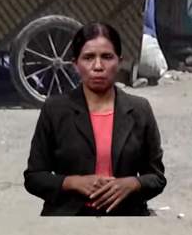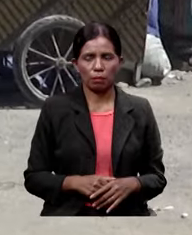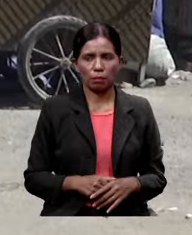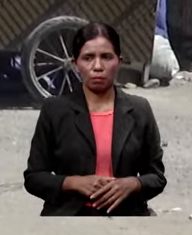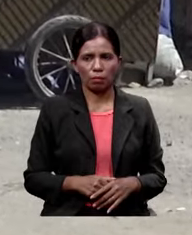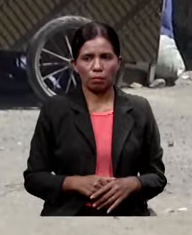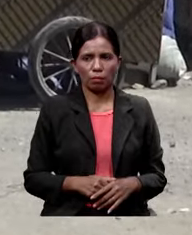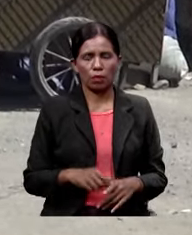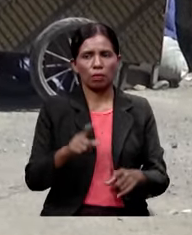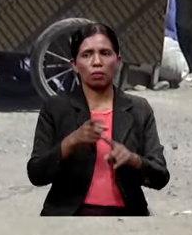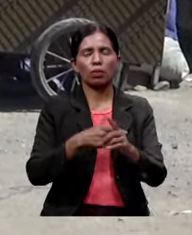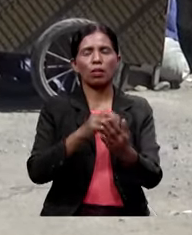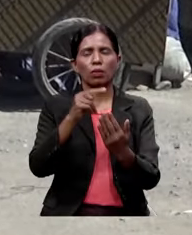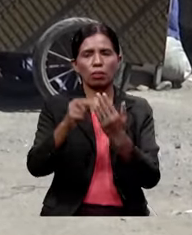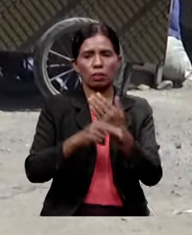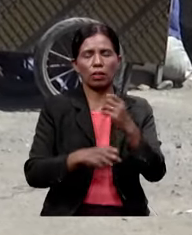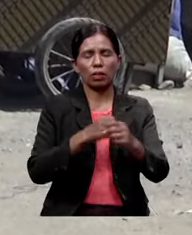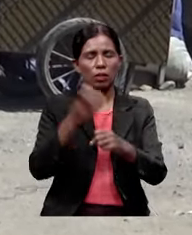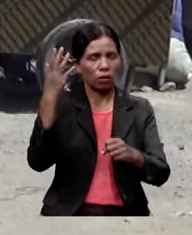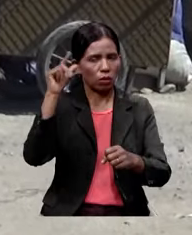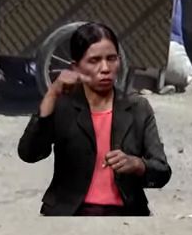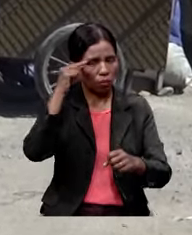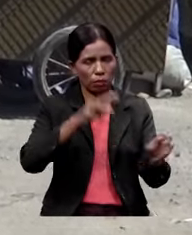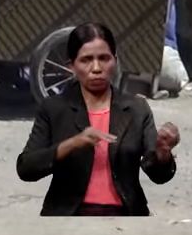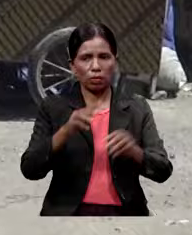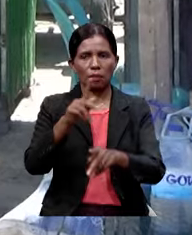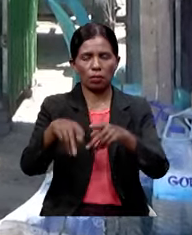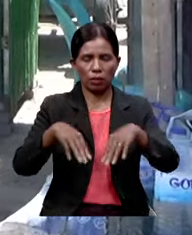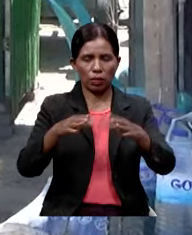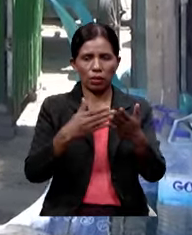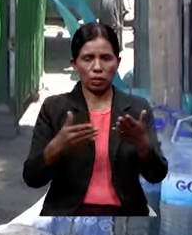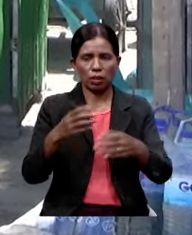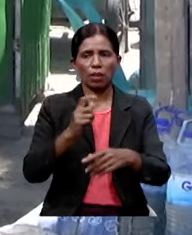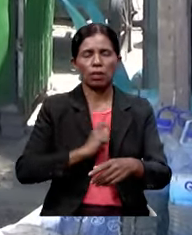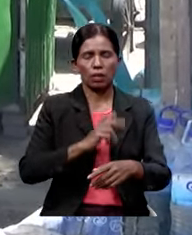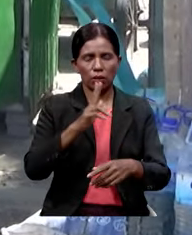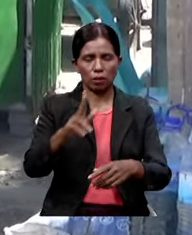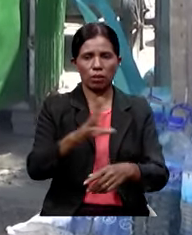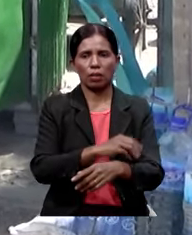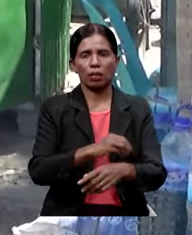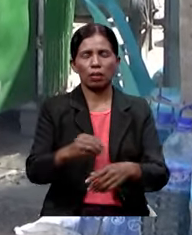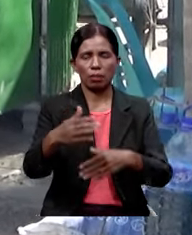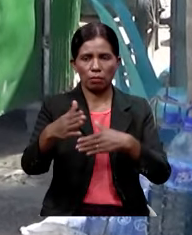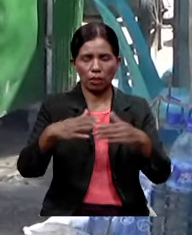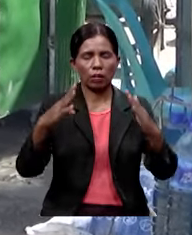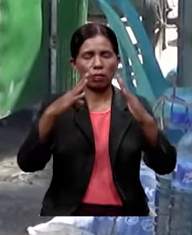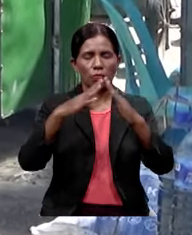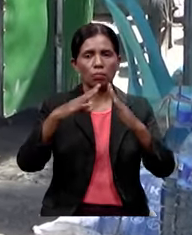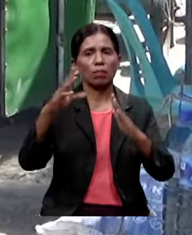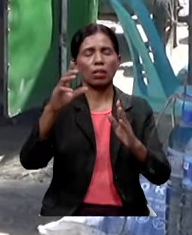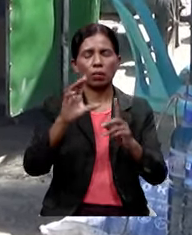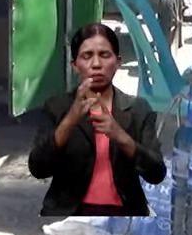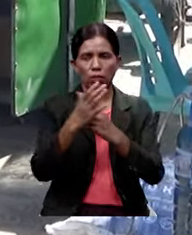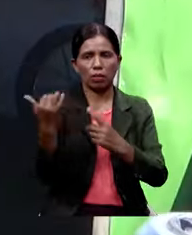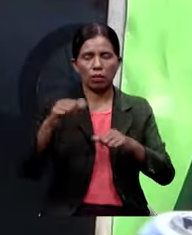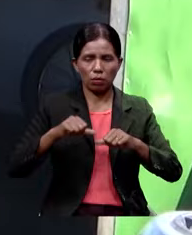Ia fulan November tinang kotok Governo mudaona negosiante Sira nebe fansa san iha Tasitolo. Ba area Tasitolo besik uma adat hodi Sira bele